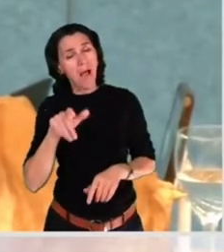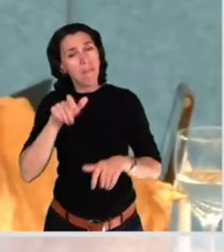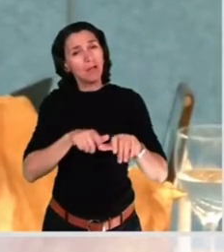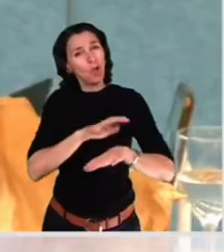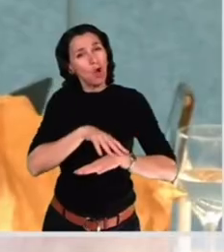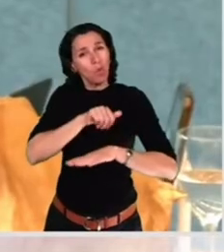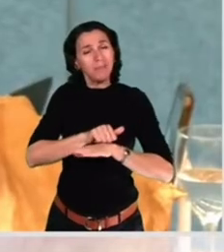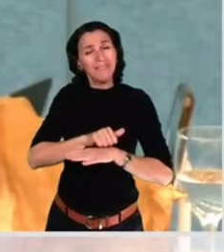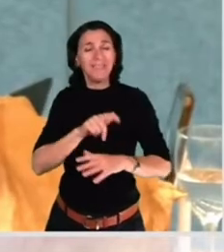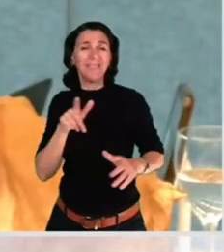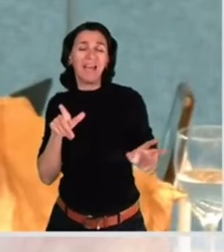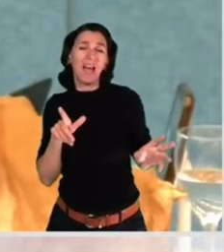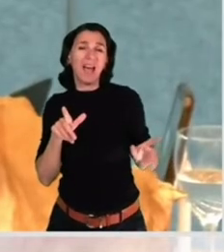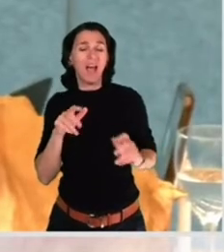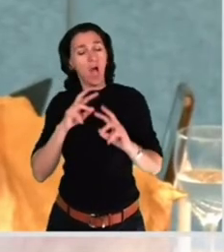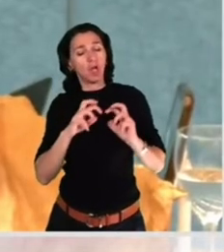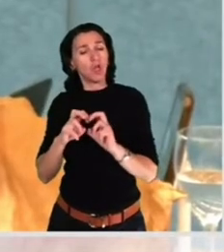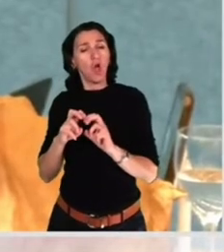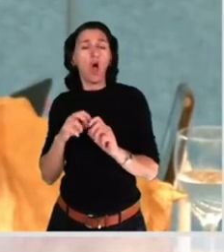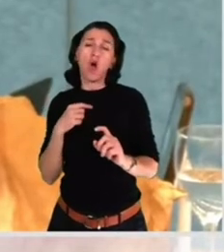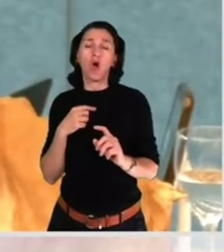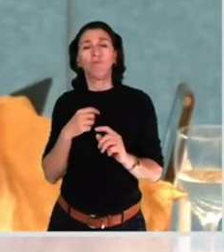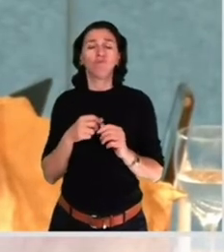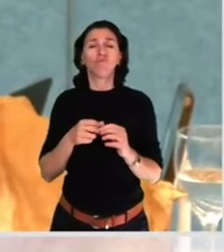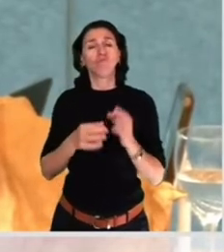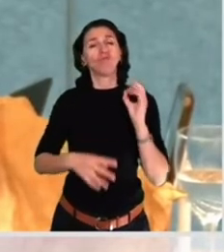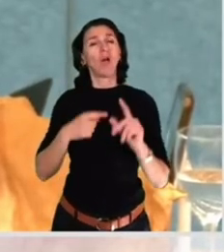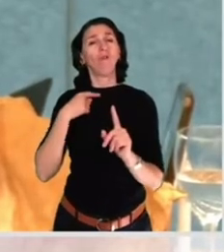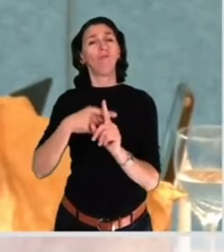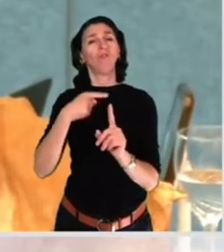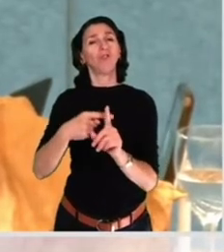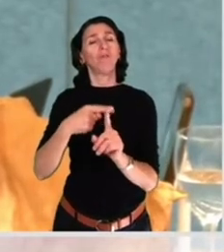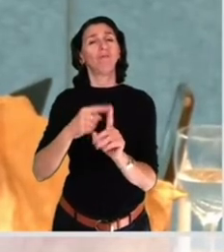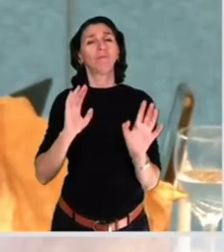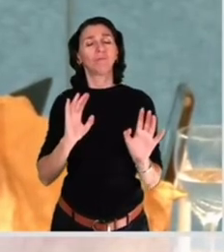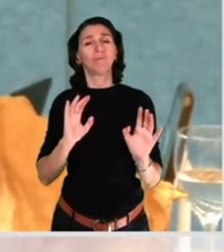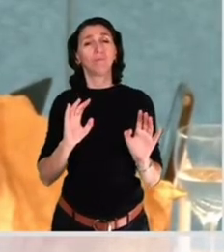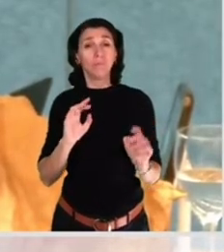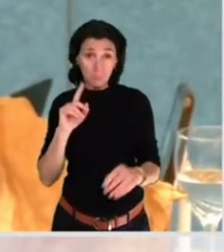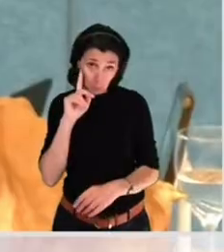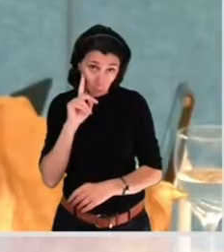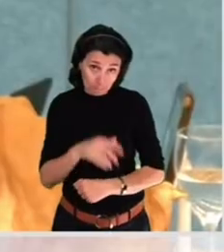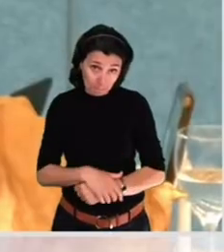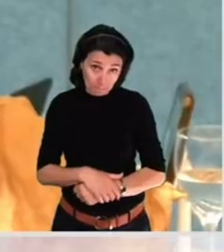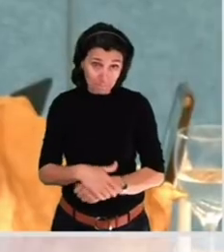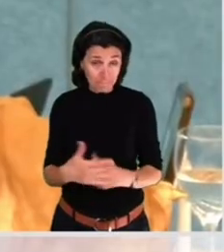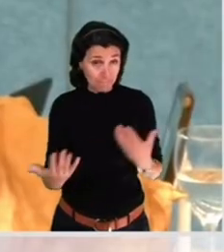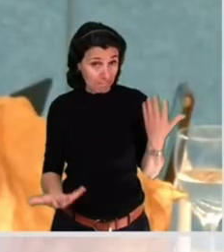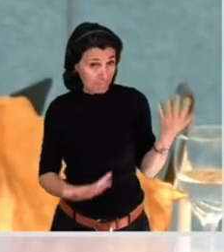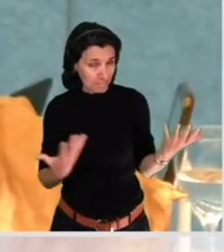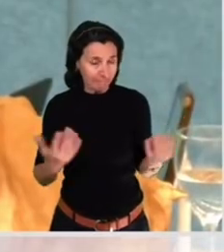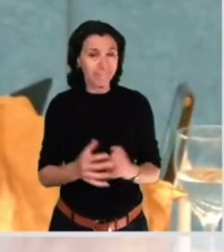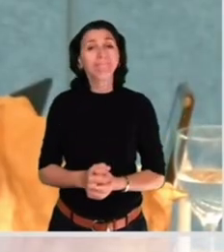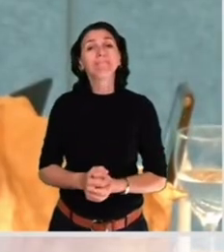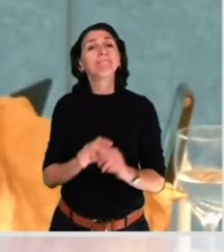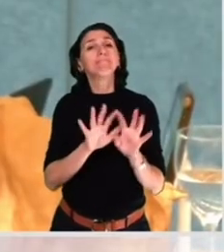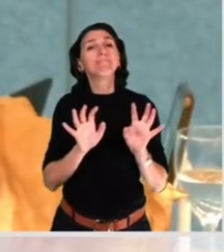de donner un avis favorable à l'enquête publique. On se demande bien pourquoi. Tout est pour le mieux dans le meilleur des